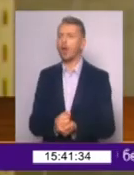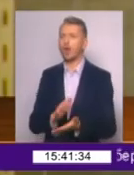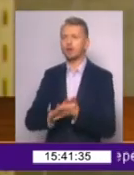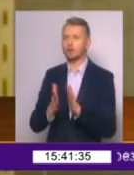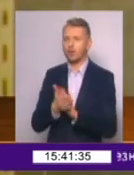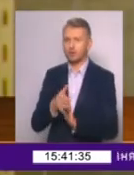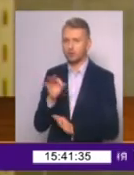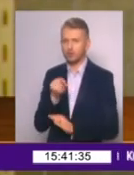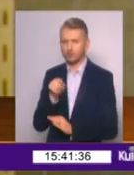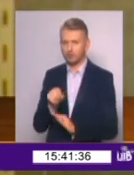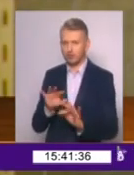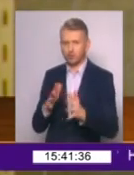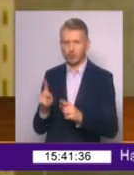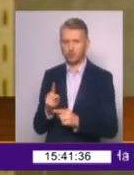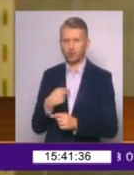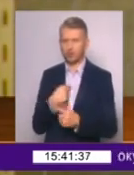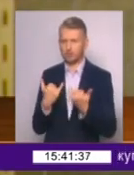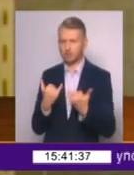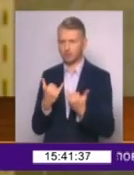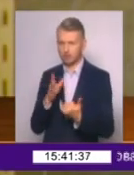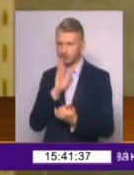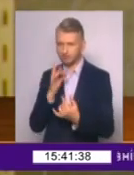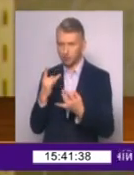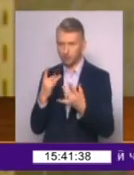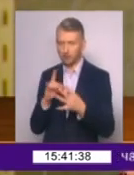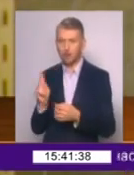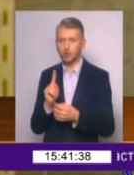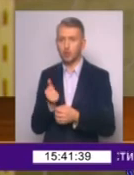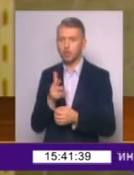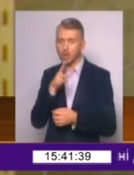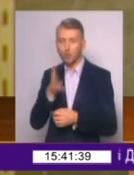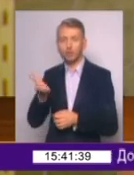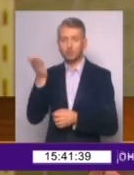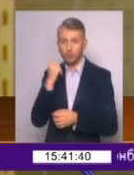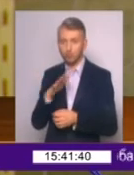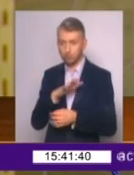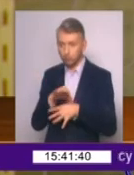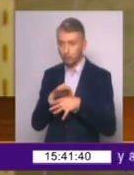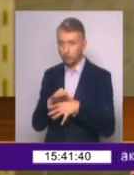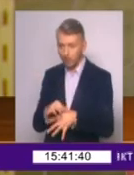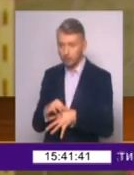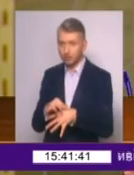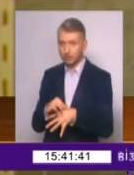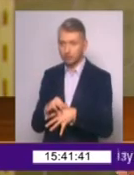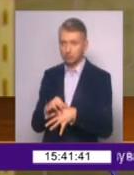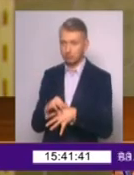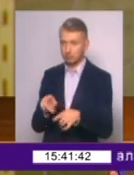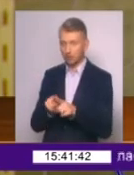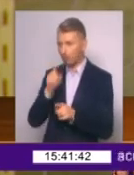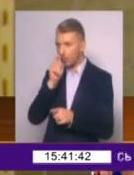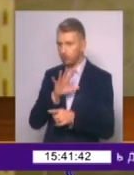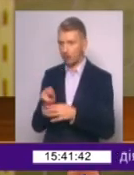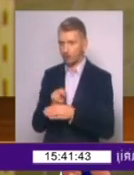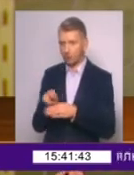приводу цієї історії, яку нам щойно пані Тетяна розказала, що кілька років тому був проведений такий непоганий